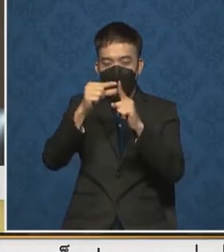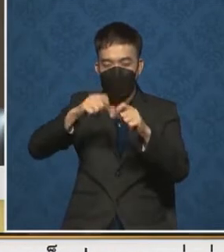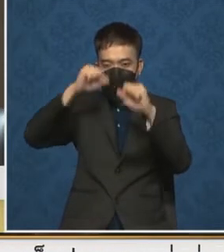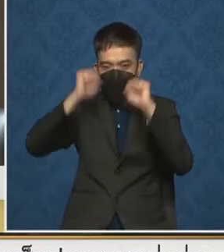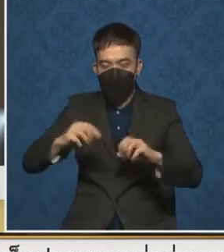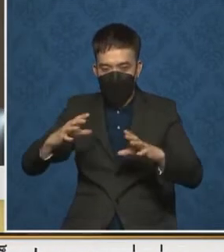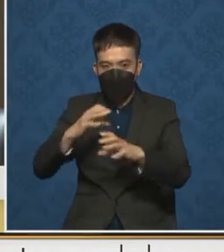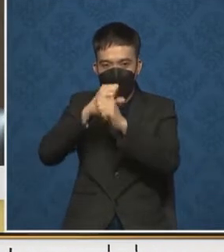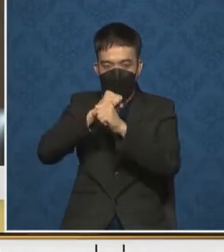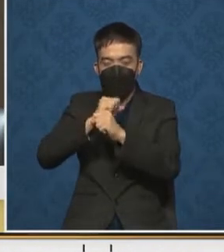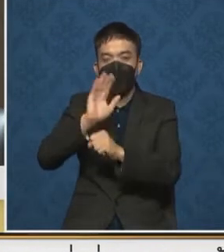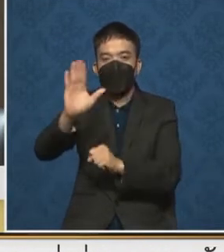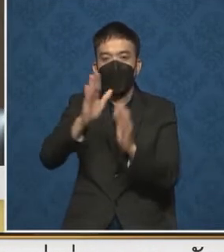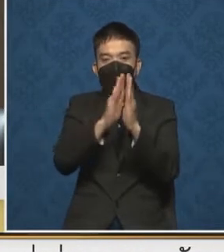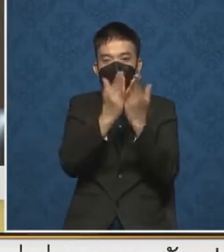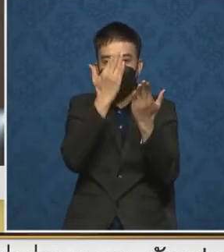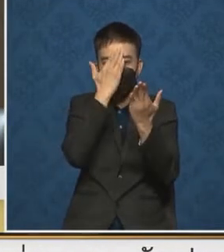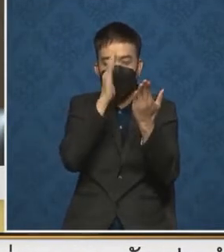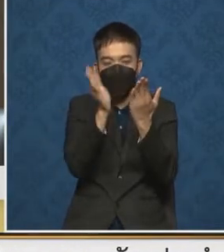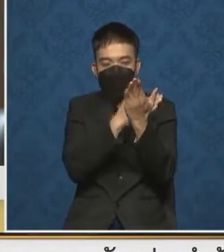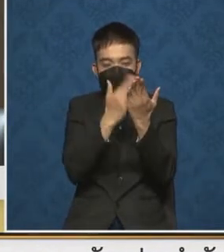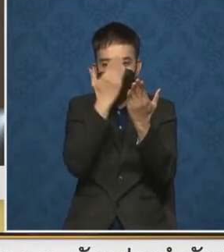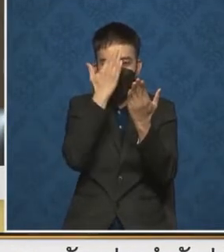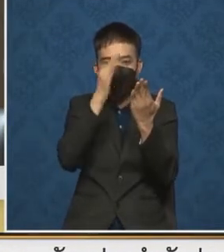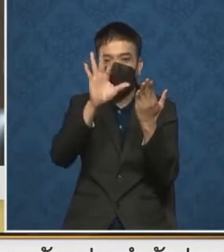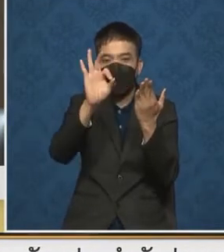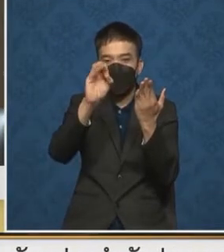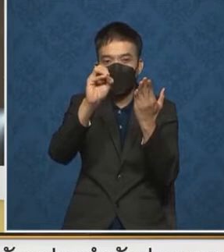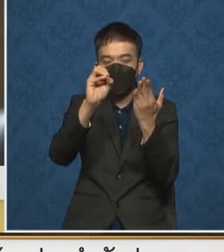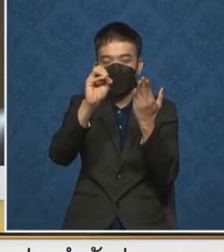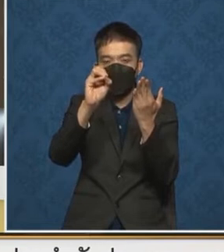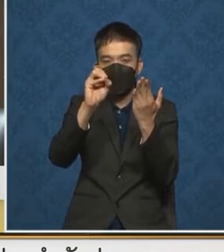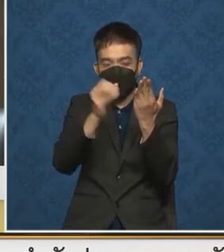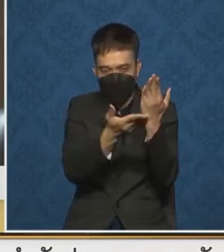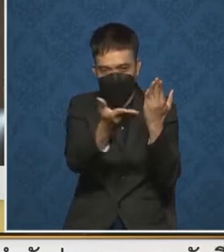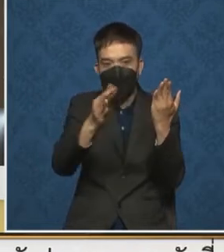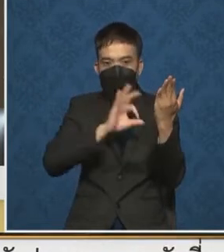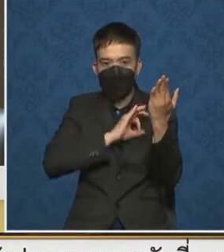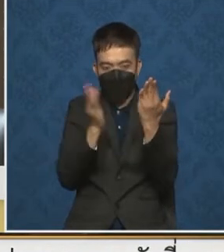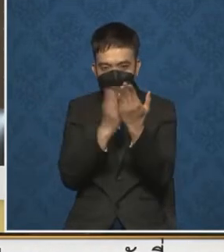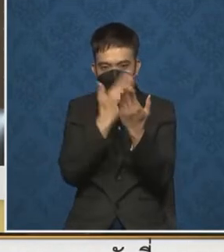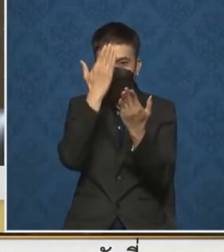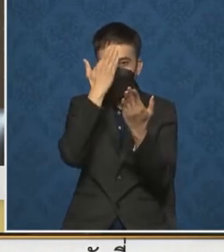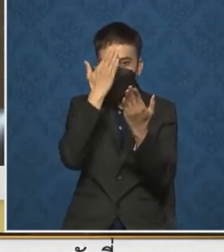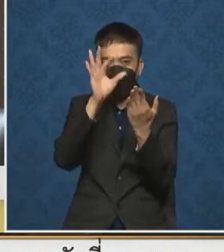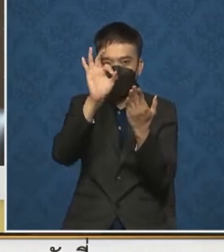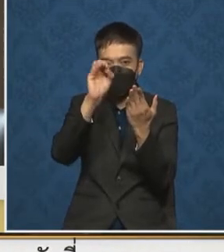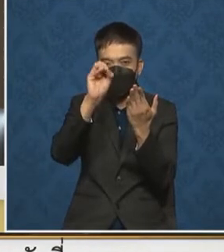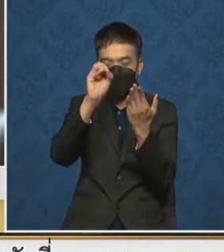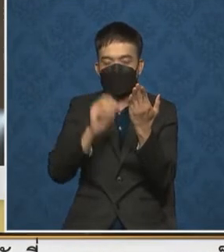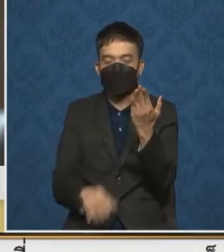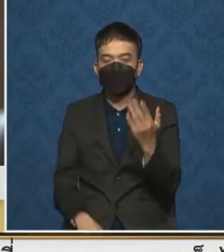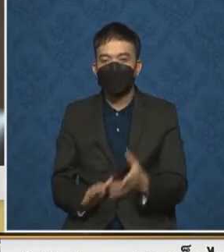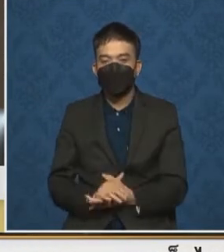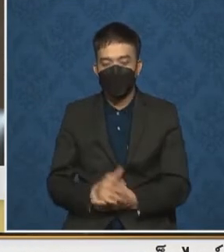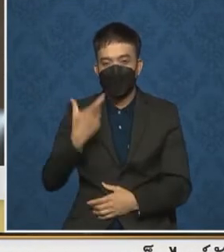า 90 ทานสมาชิกครับที่หน้า 90 เนี่ยค